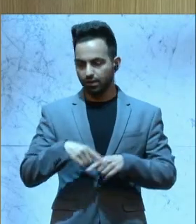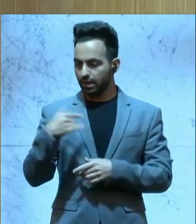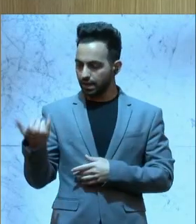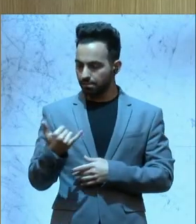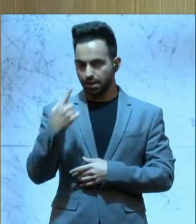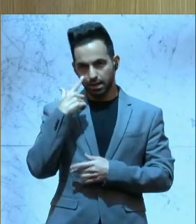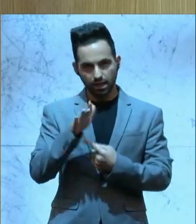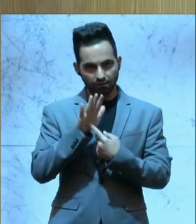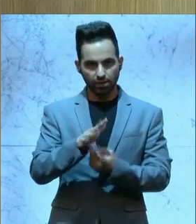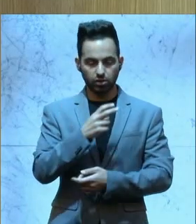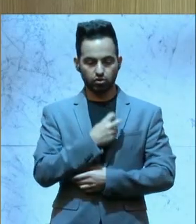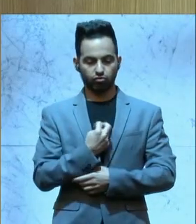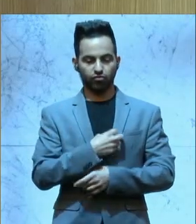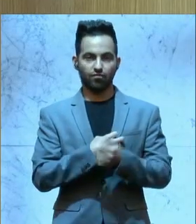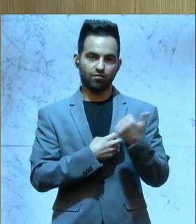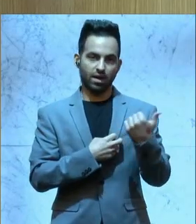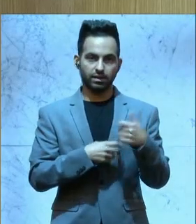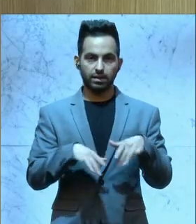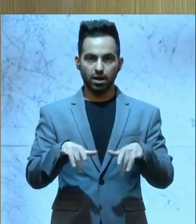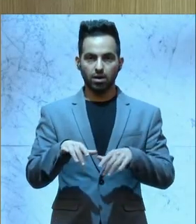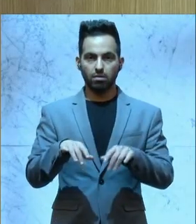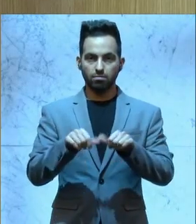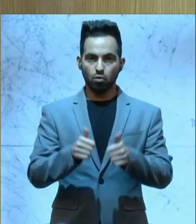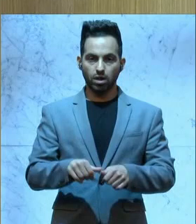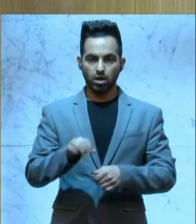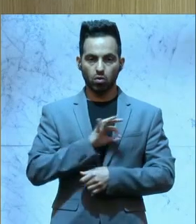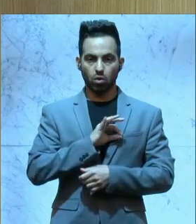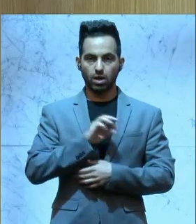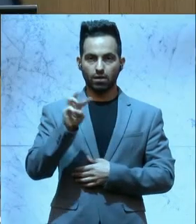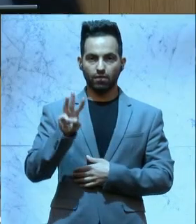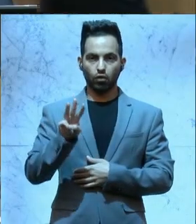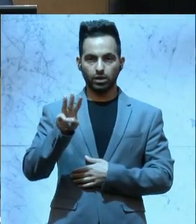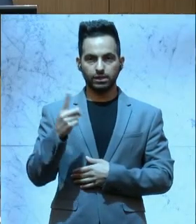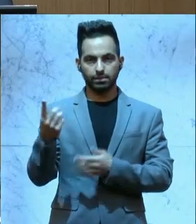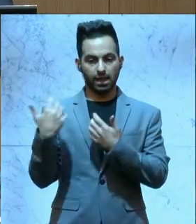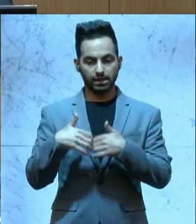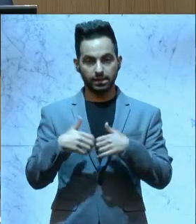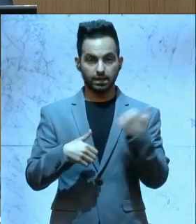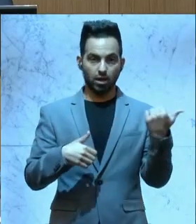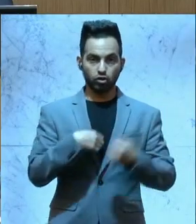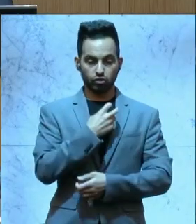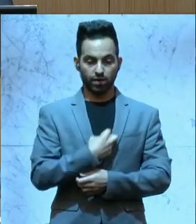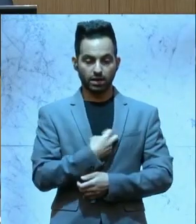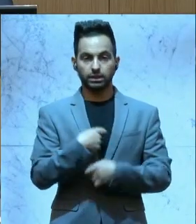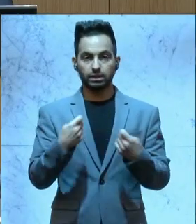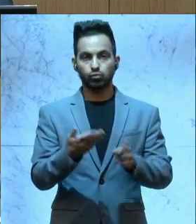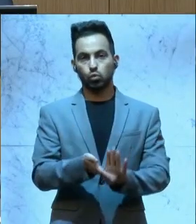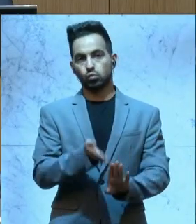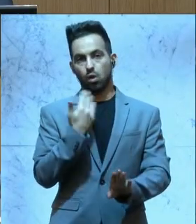dass es in der Schweiz dieses Modell, von dem der Kollege Wöginger erzählt hat, schon lange gibt. Wir haben